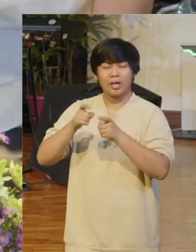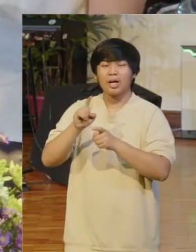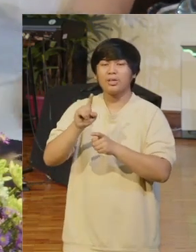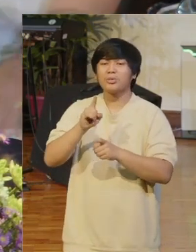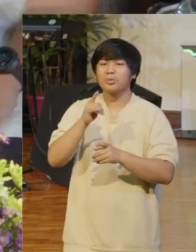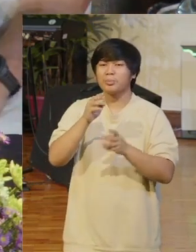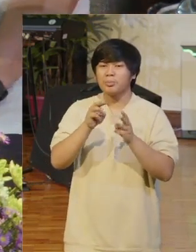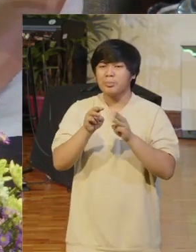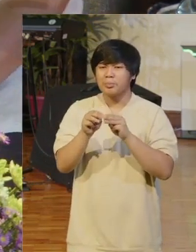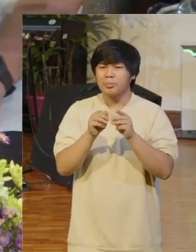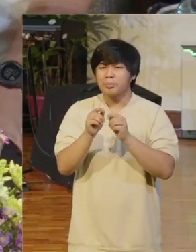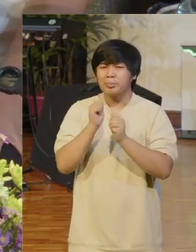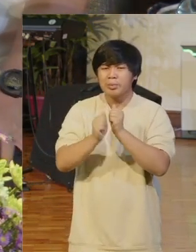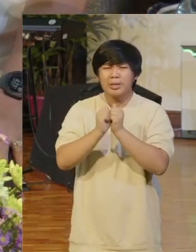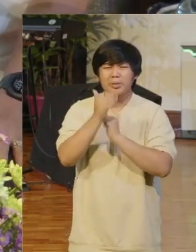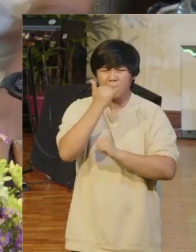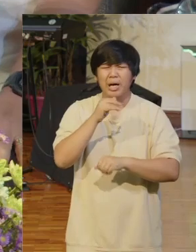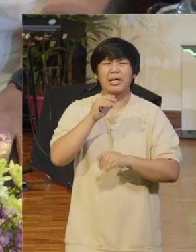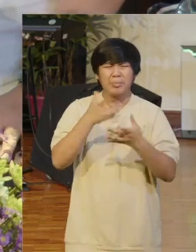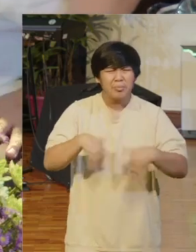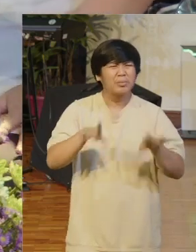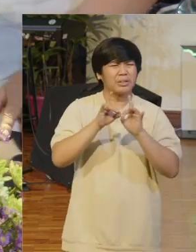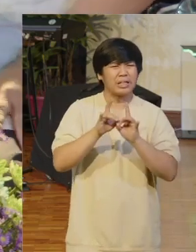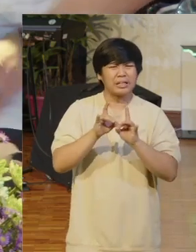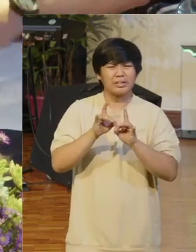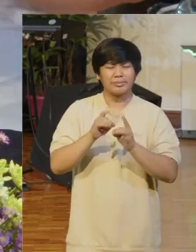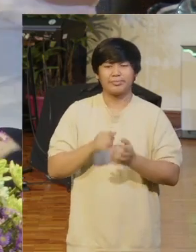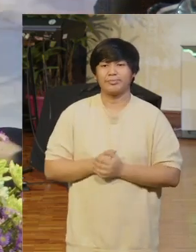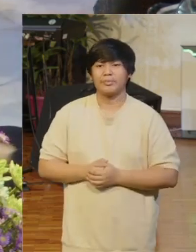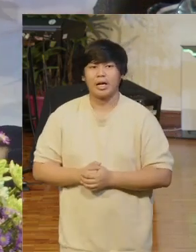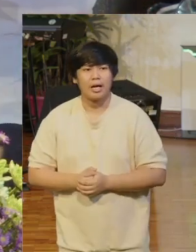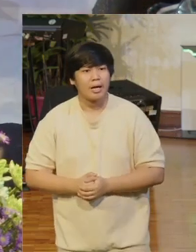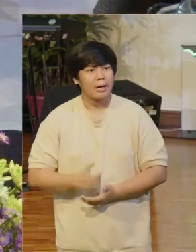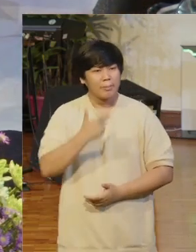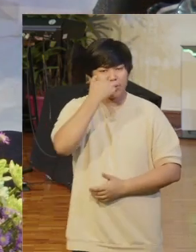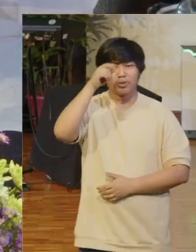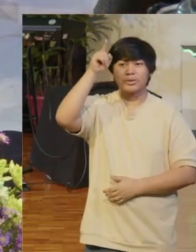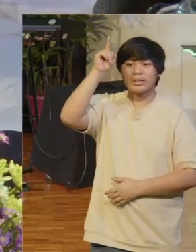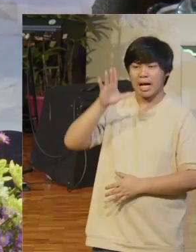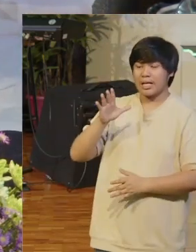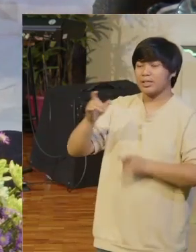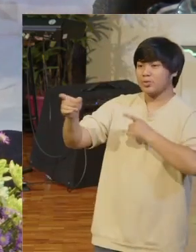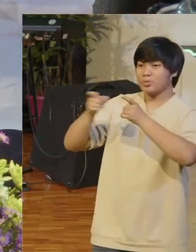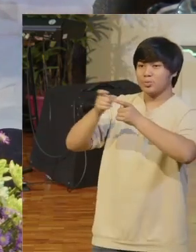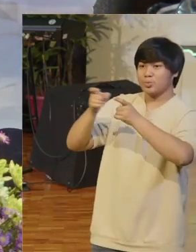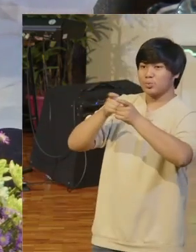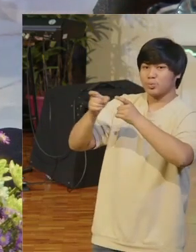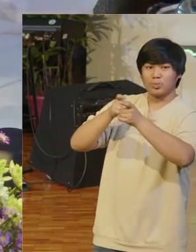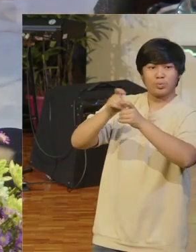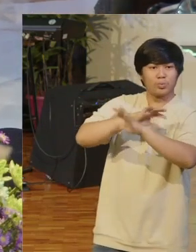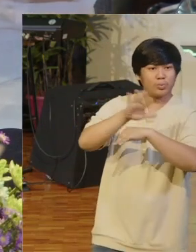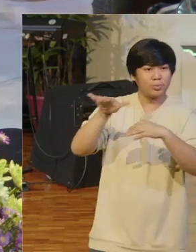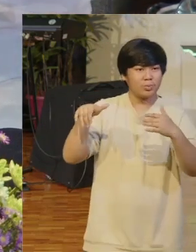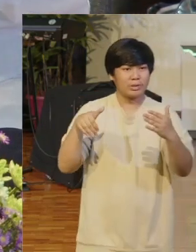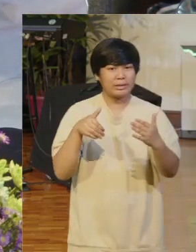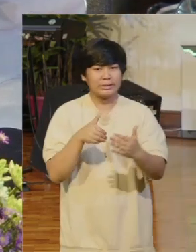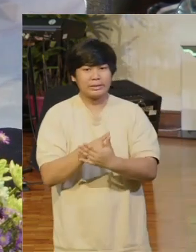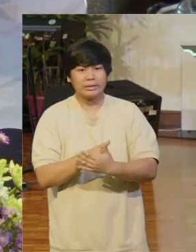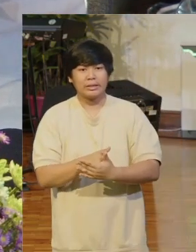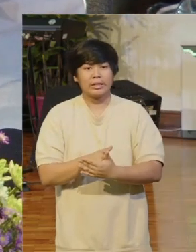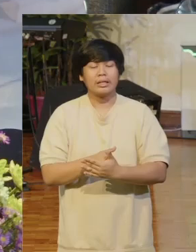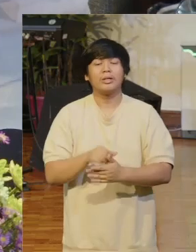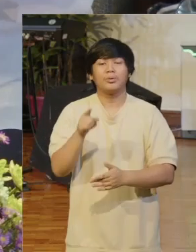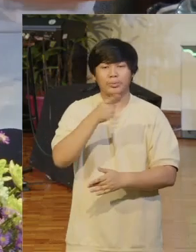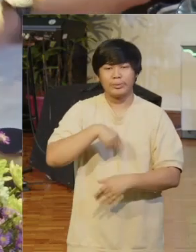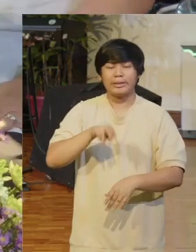nito? Bakit ba ito importante, Pastor? Dahil sa Kanyang paghahari sa lahat, una, dapat natin siyang sambahin